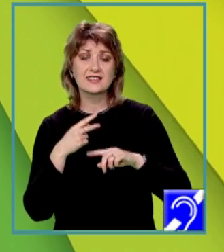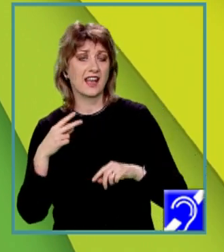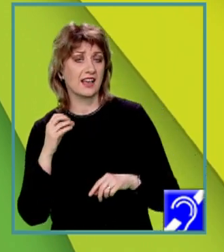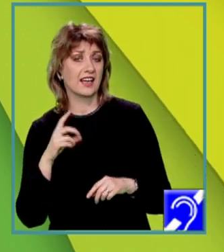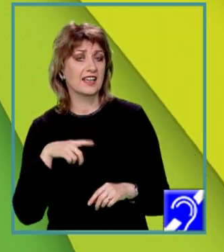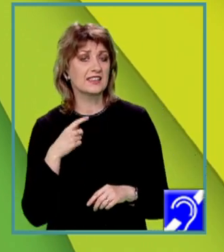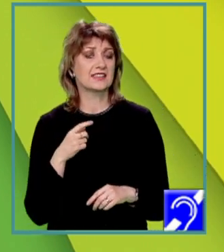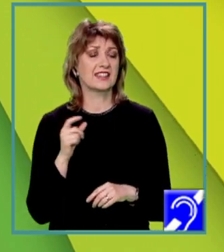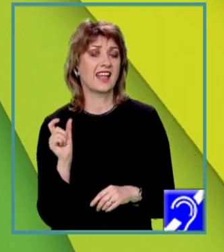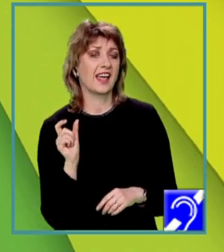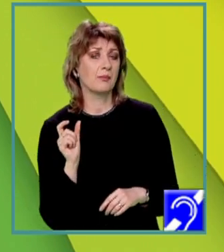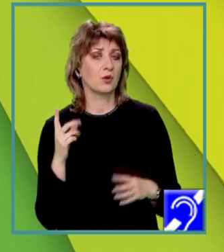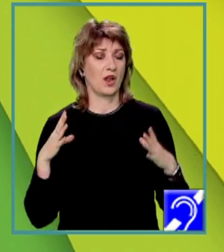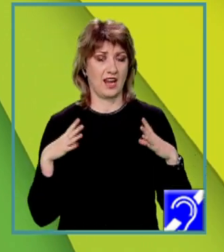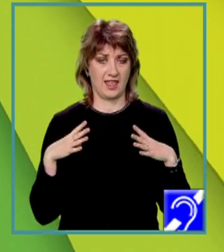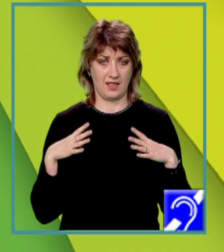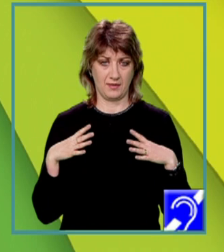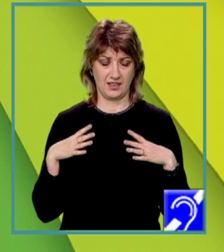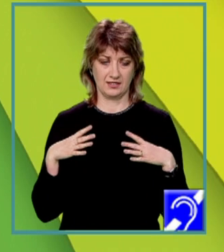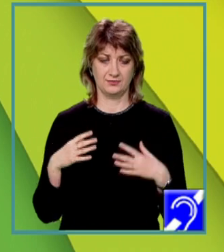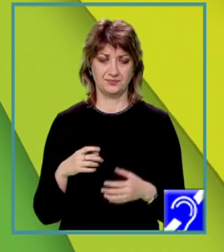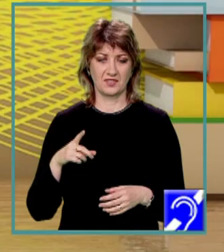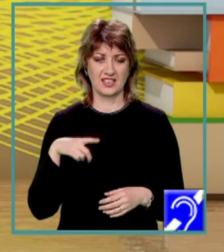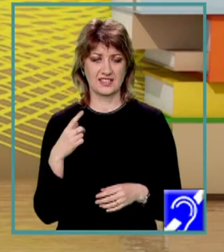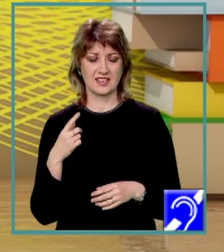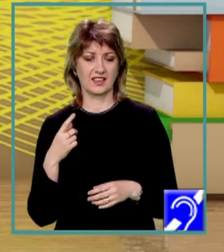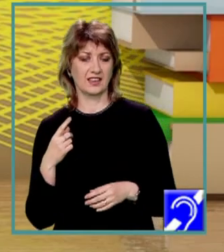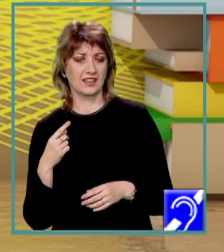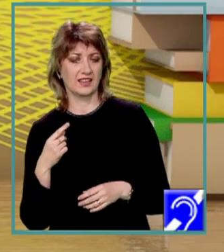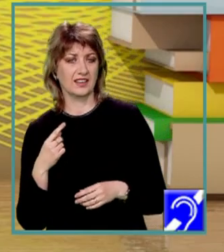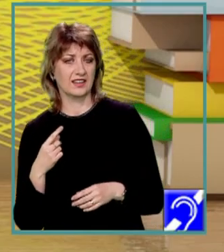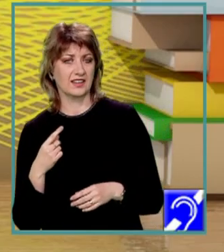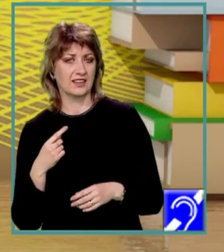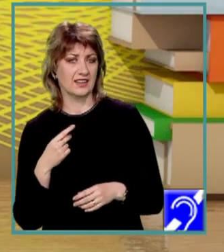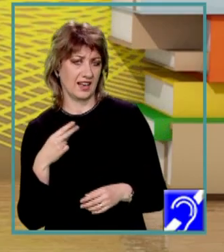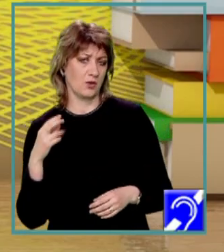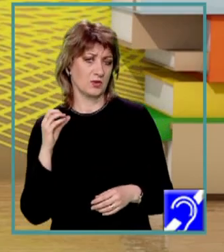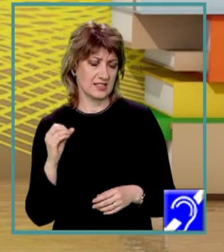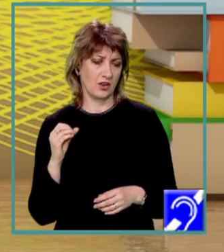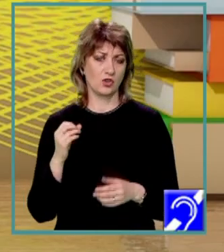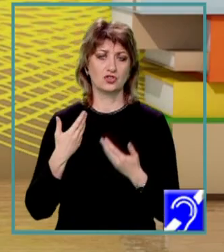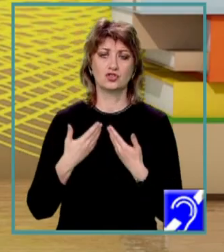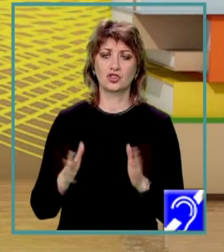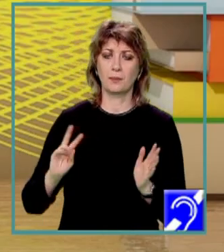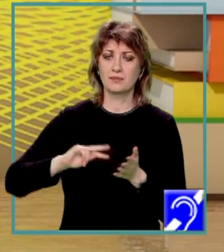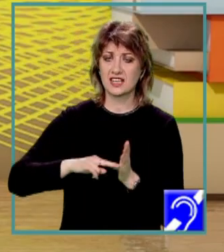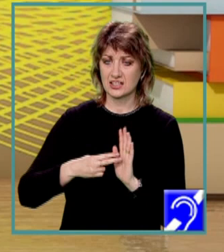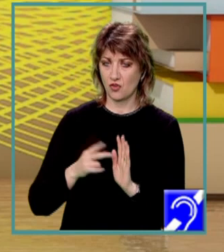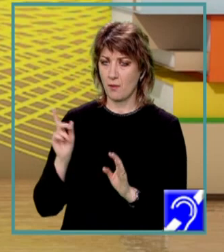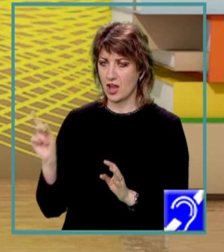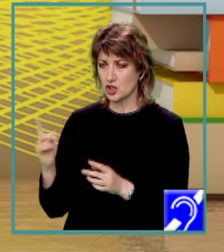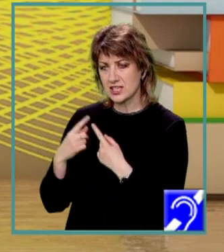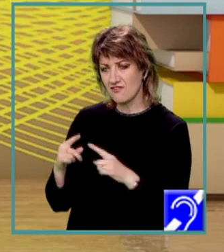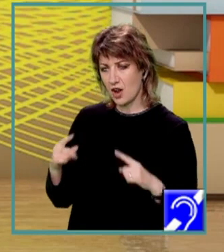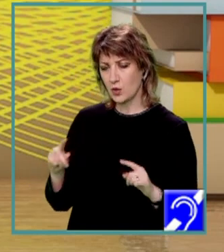termenul liber lipsește Adi este zero și vom incepe sa rezolvam aceste Tipuri de ecuații